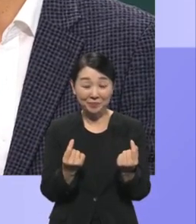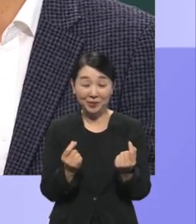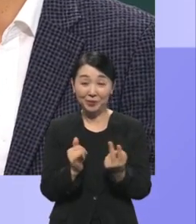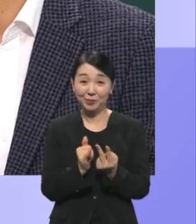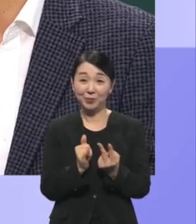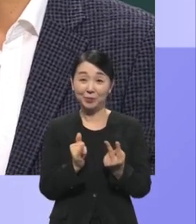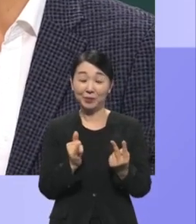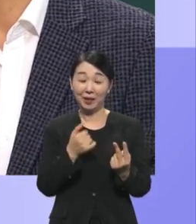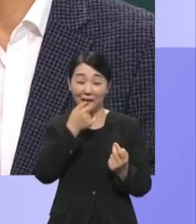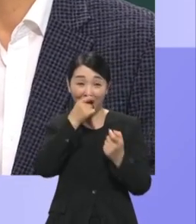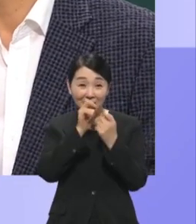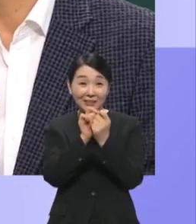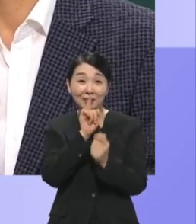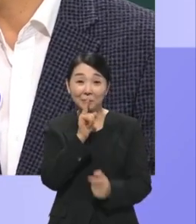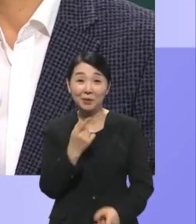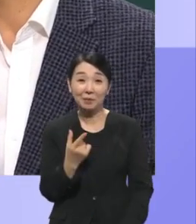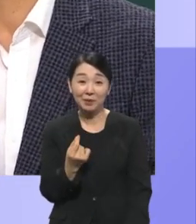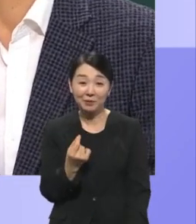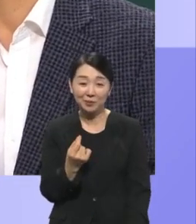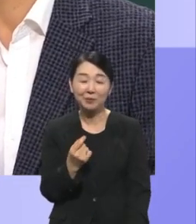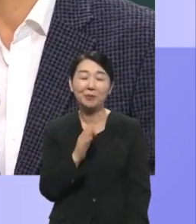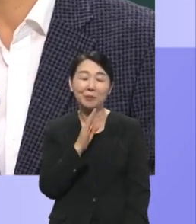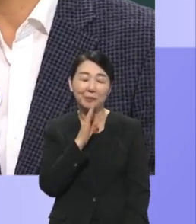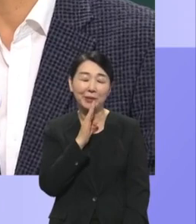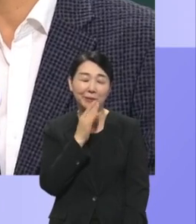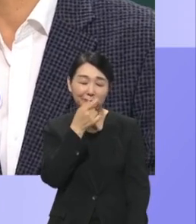분이 엄청 친하시다고 제가 들었어요